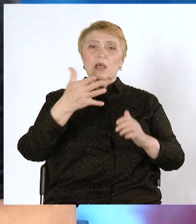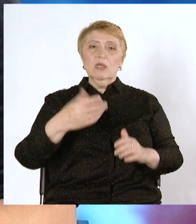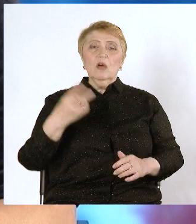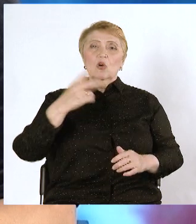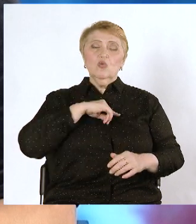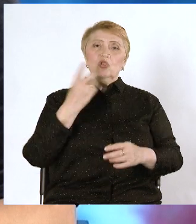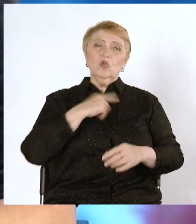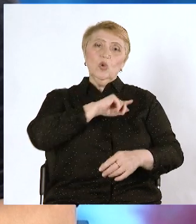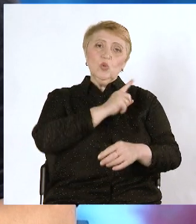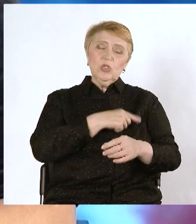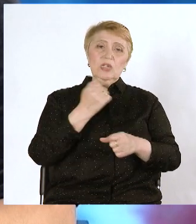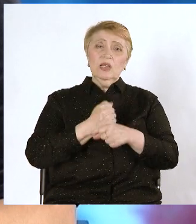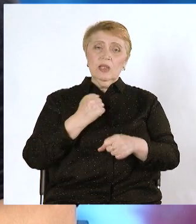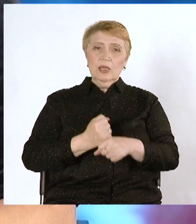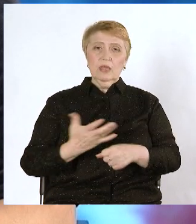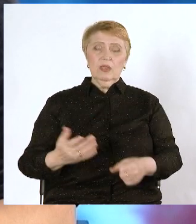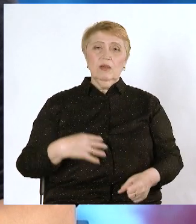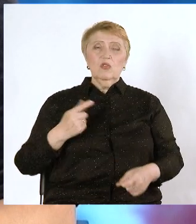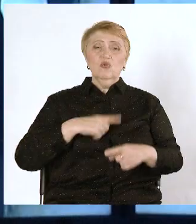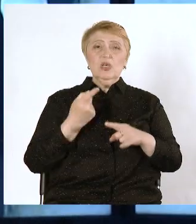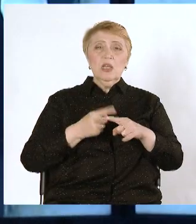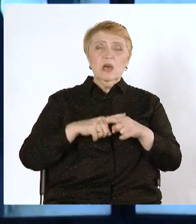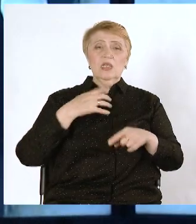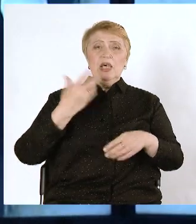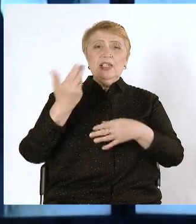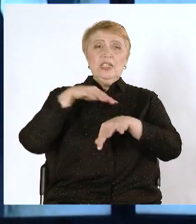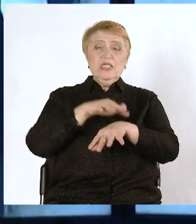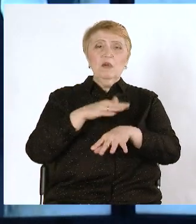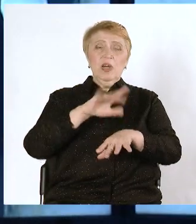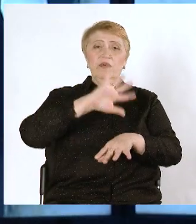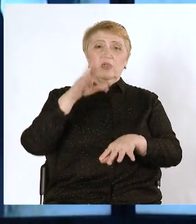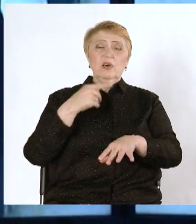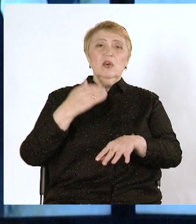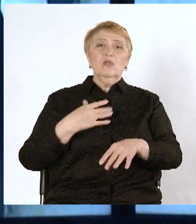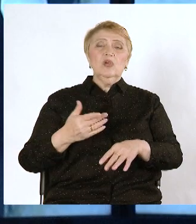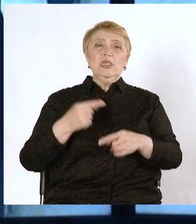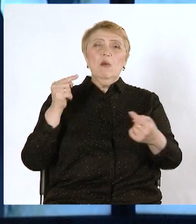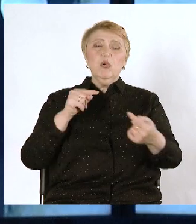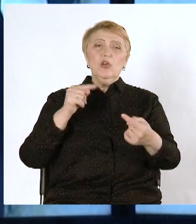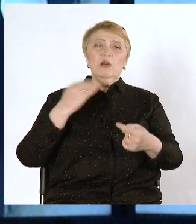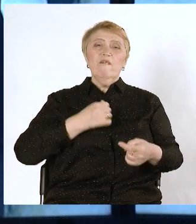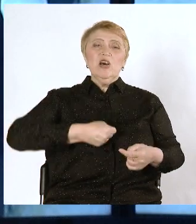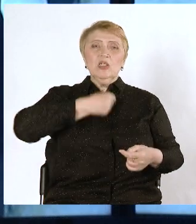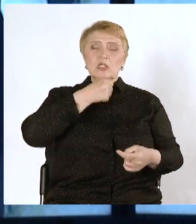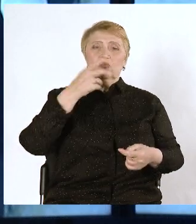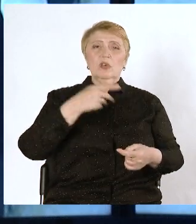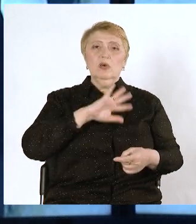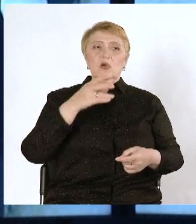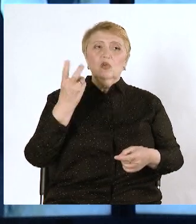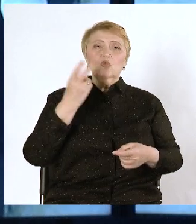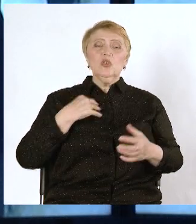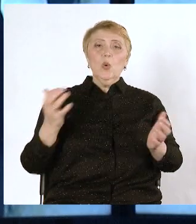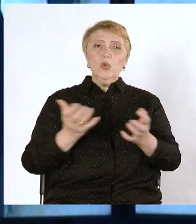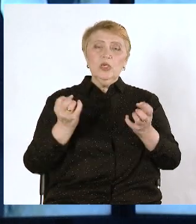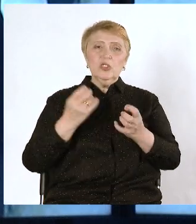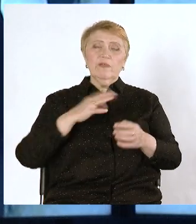усилие над собой делать и поэтому вот вся система антивозрастной медицины чтобы мы удерживали определенные параметры своего здоровья она